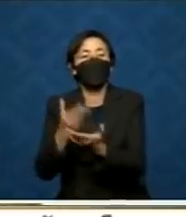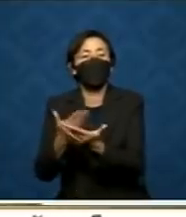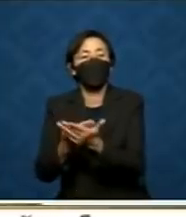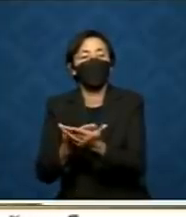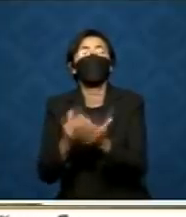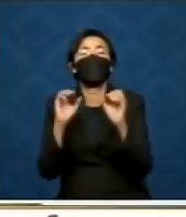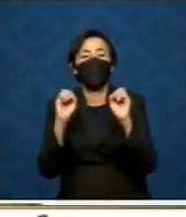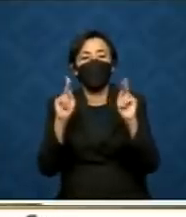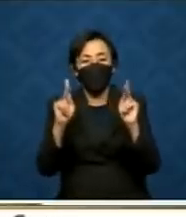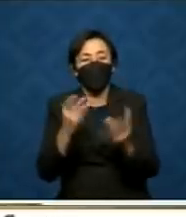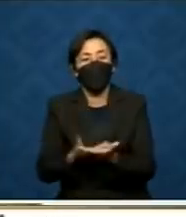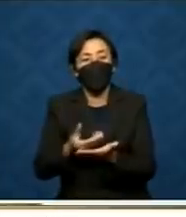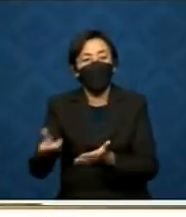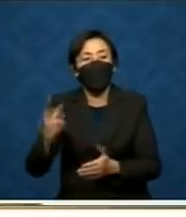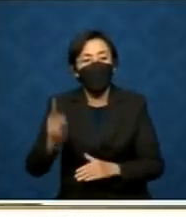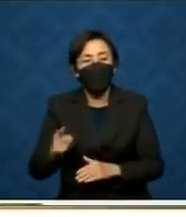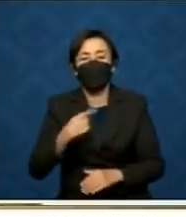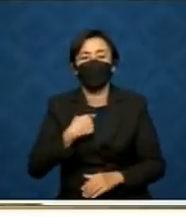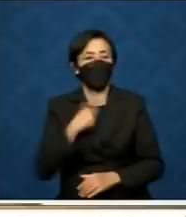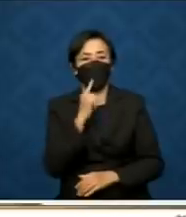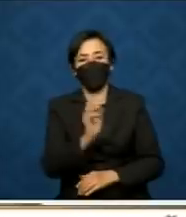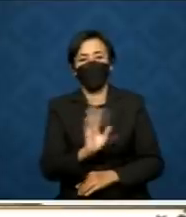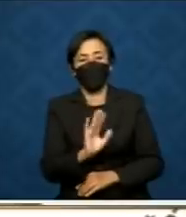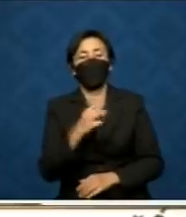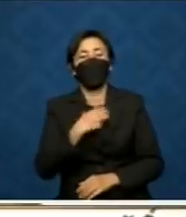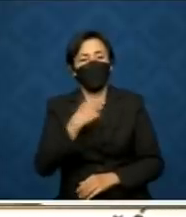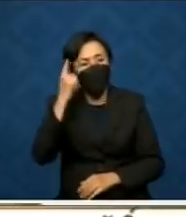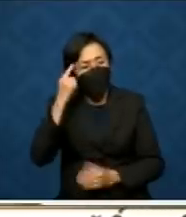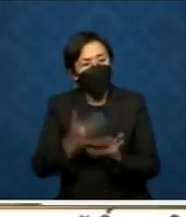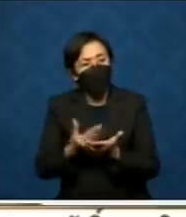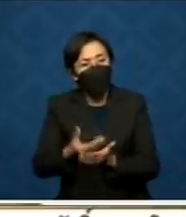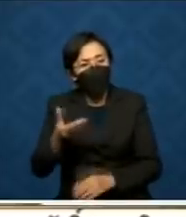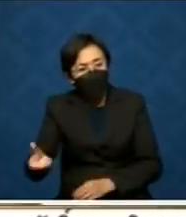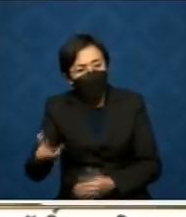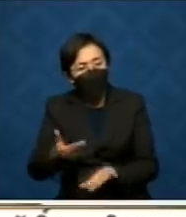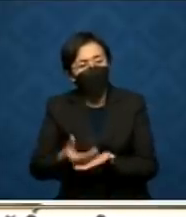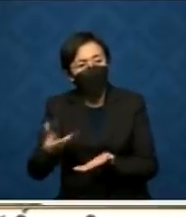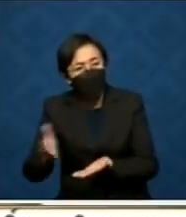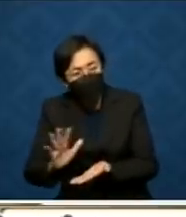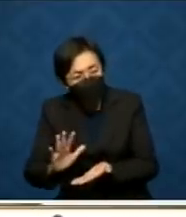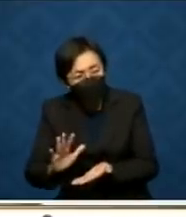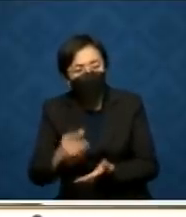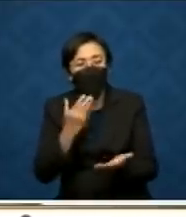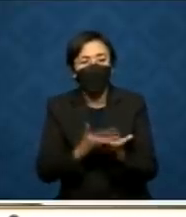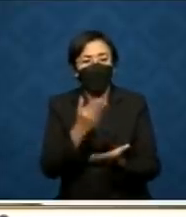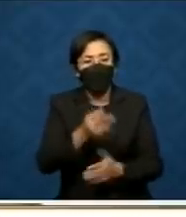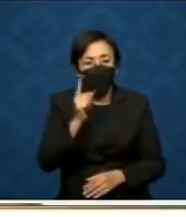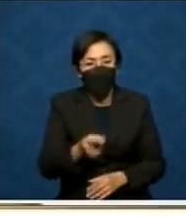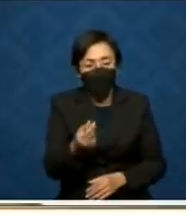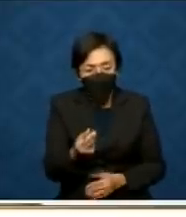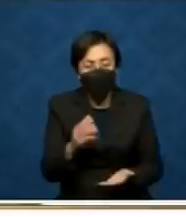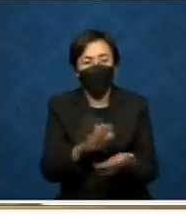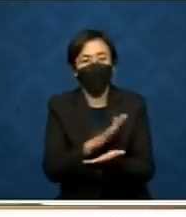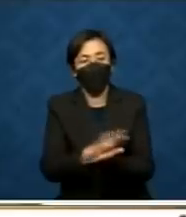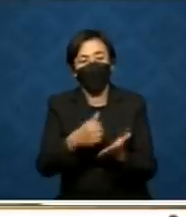จากนั้นคืนกลางจริงเราไม่ว่าจะอยากรู้ว่าคืนคืนไม่คืน itซื้อจริงเท่าไหร่เอาใบจ่ายเงิน